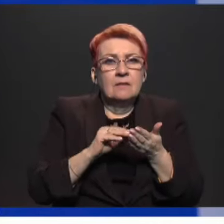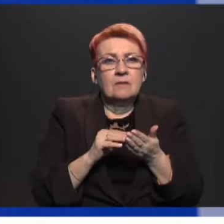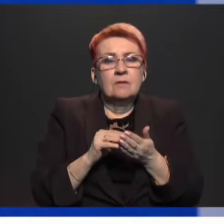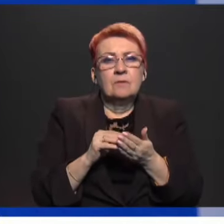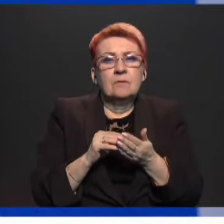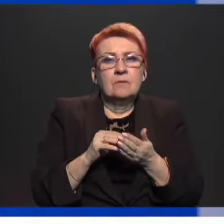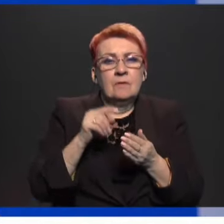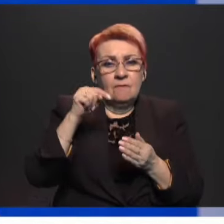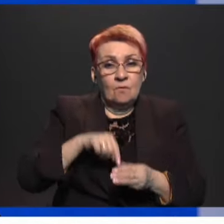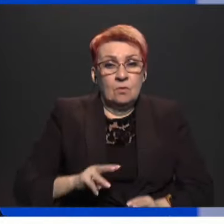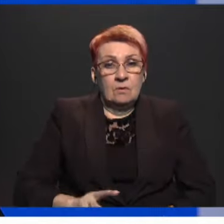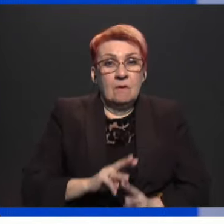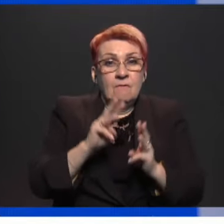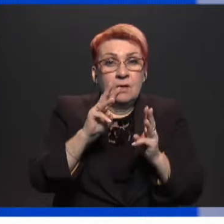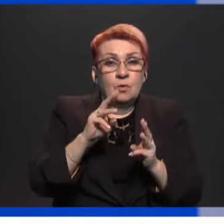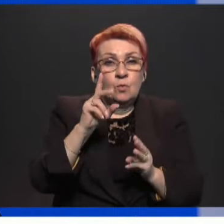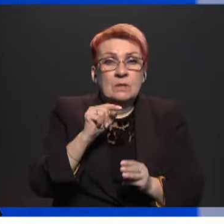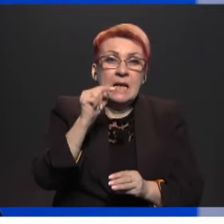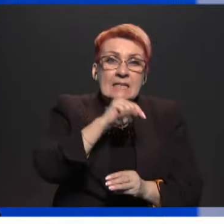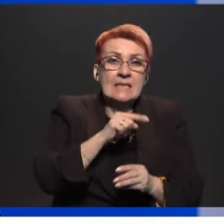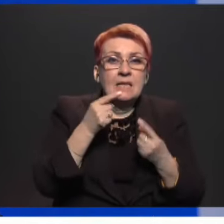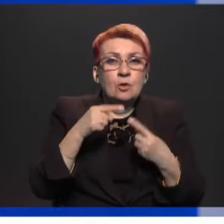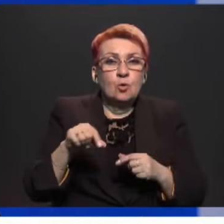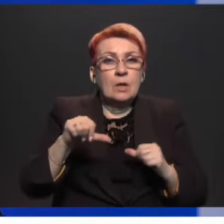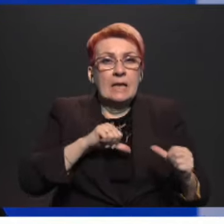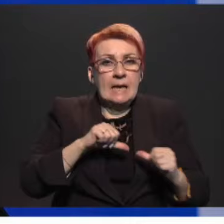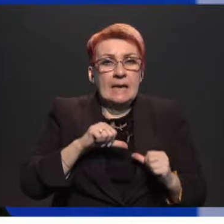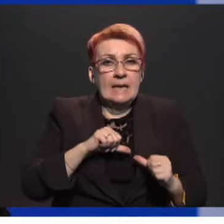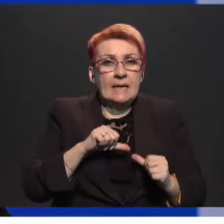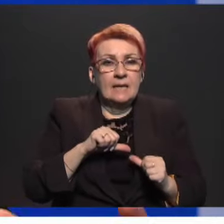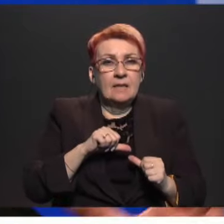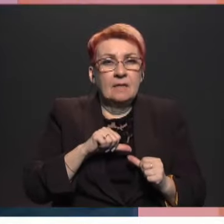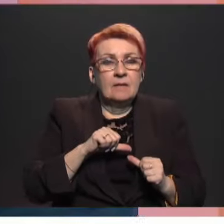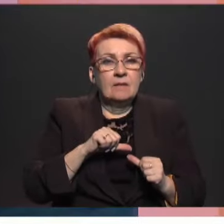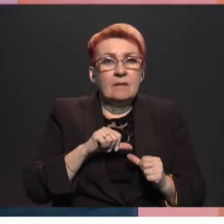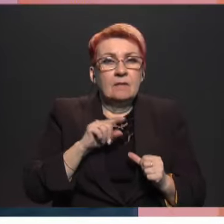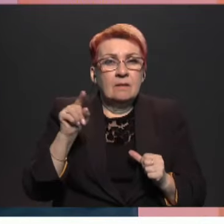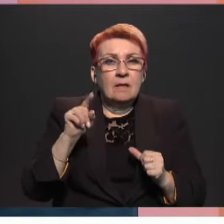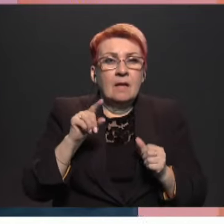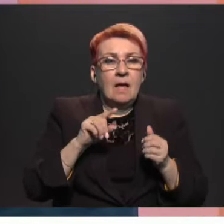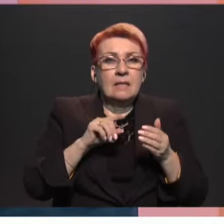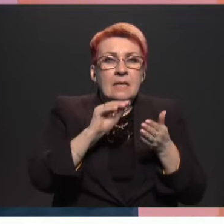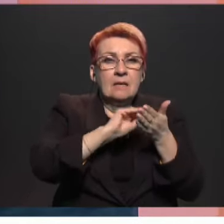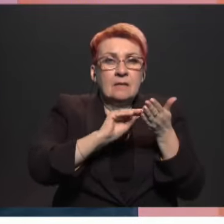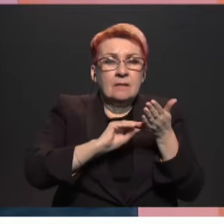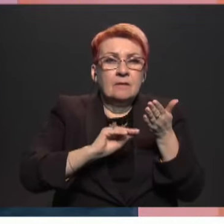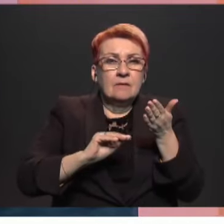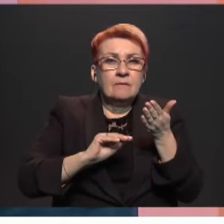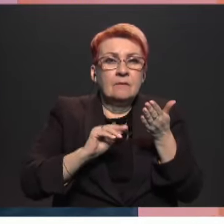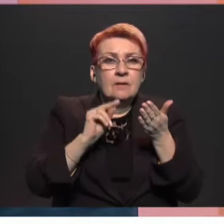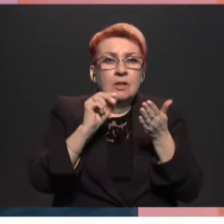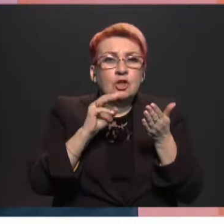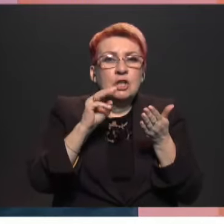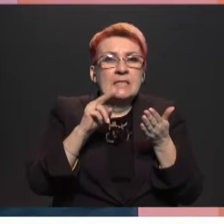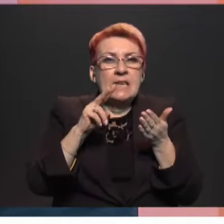сатисфакцию в аду за те или иные грехи, и действительно они там расписывали длительность пребывания в чистилище за